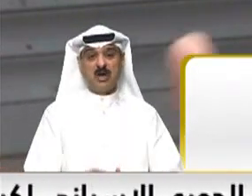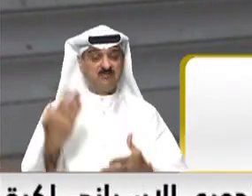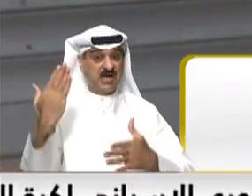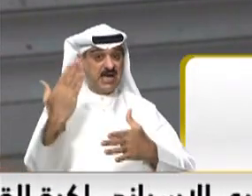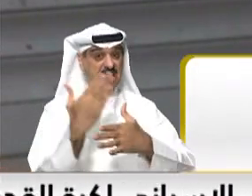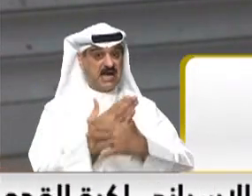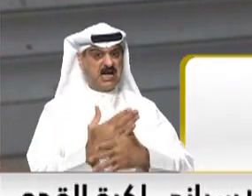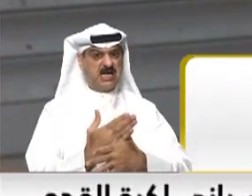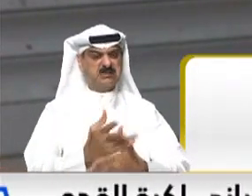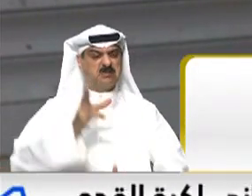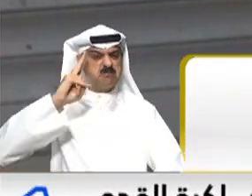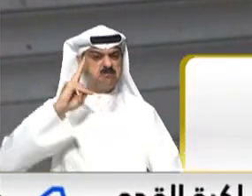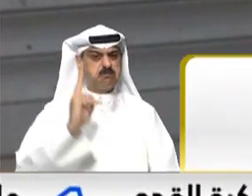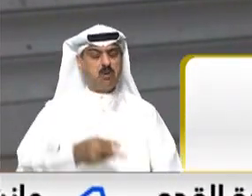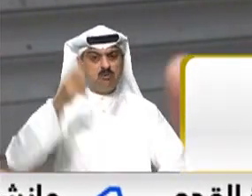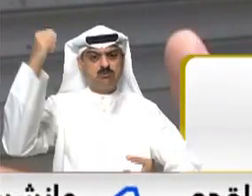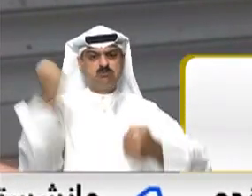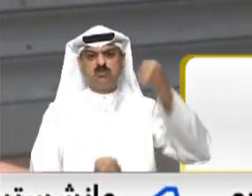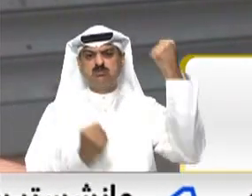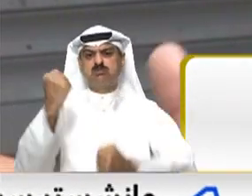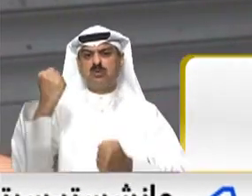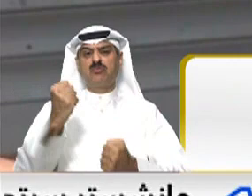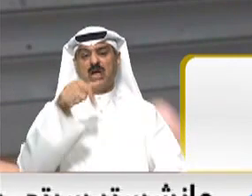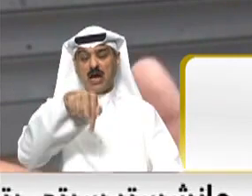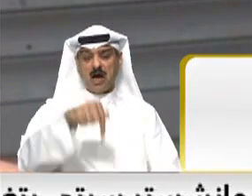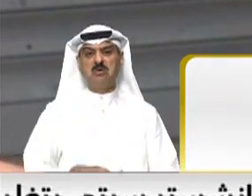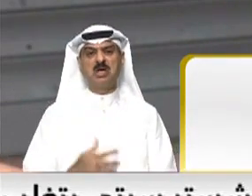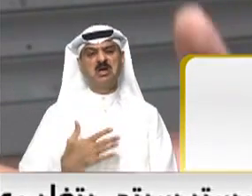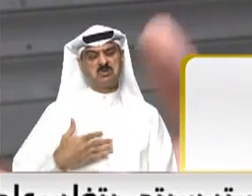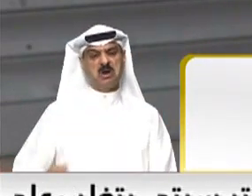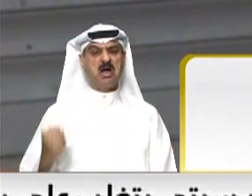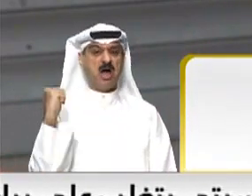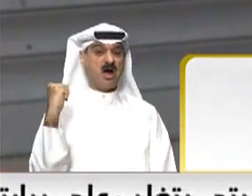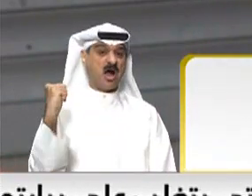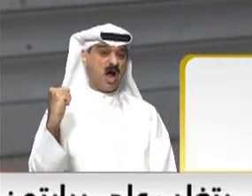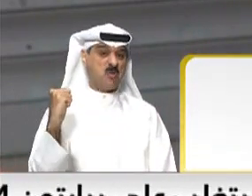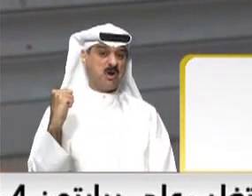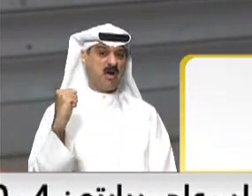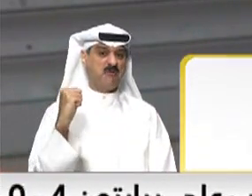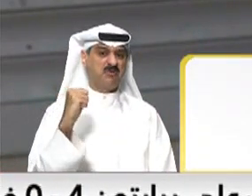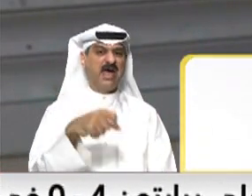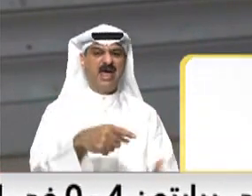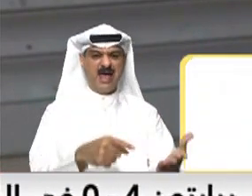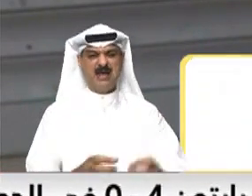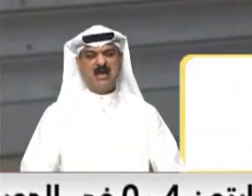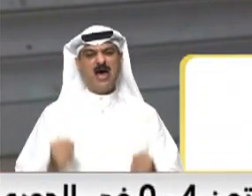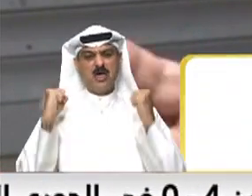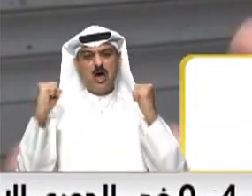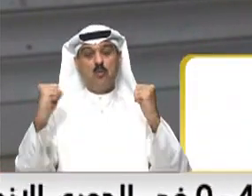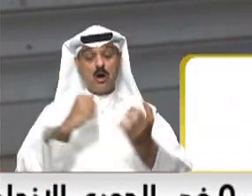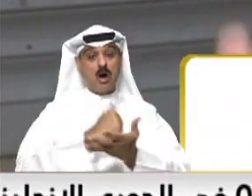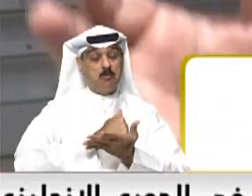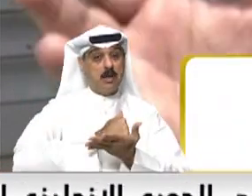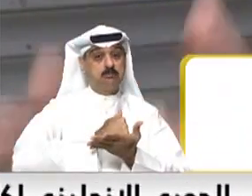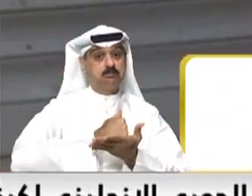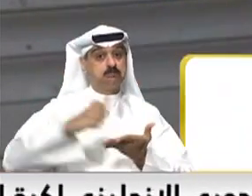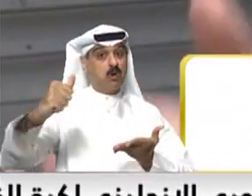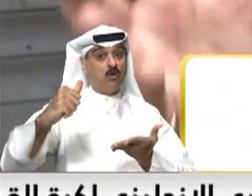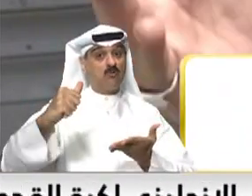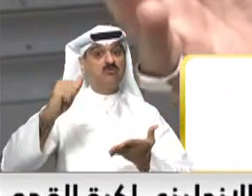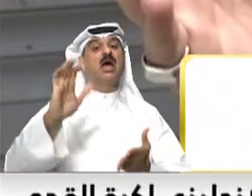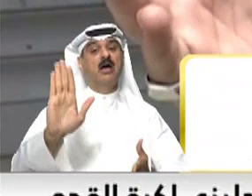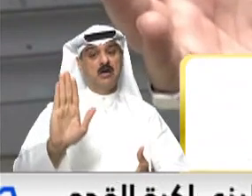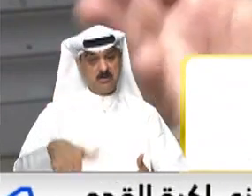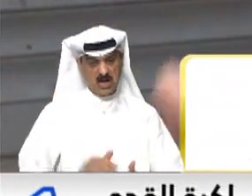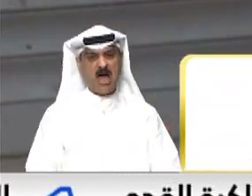الحديدية والفولاذية في الضفة الغربية قادر على منع الانفجار المحتمل في الضفة الغربية. كل ما يحدث من عمليات اعتقال، من